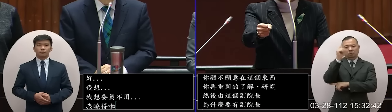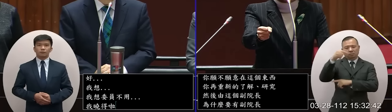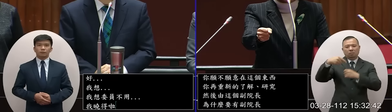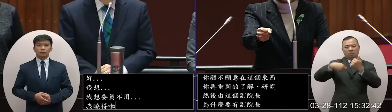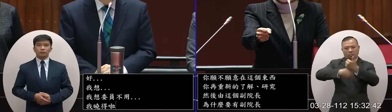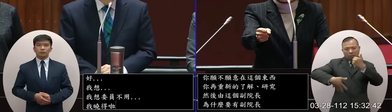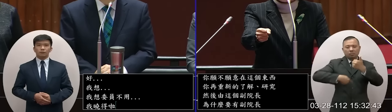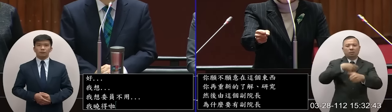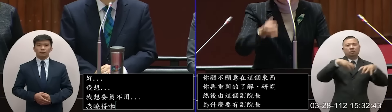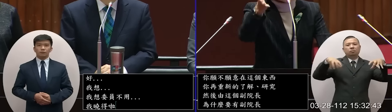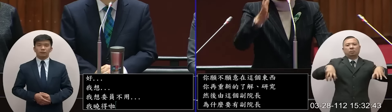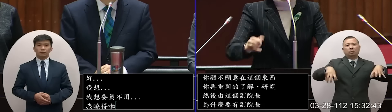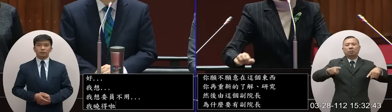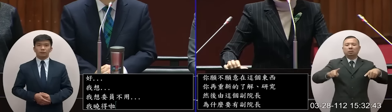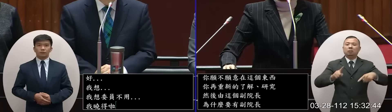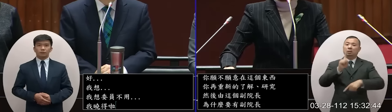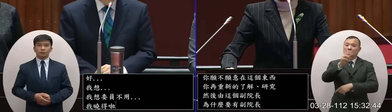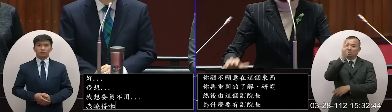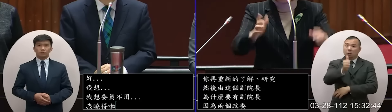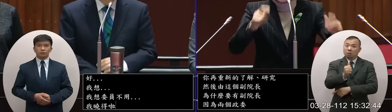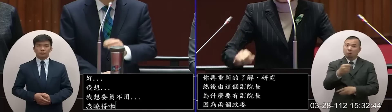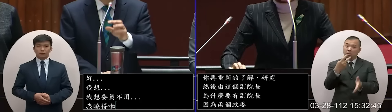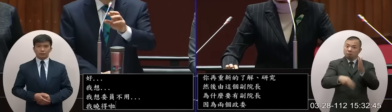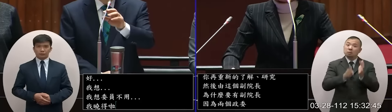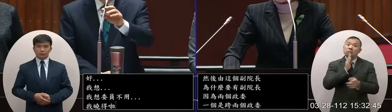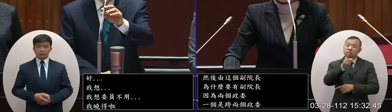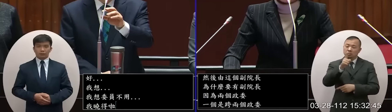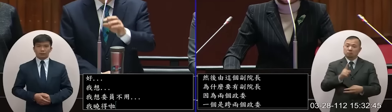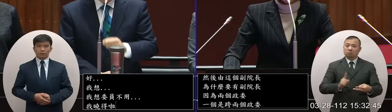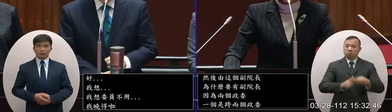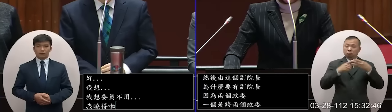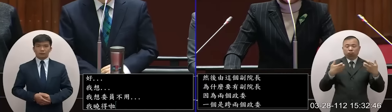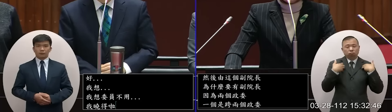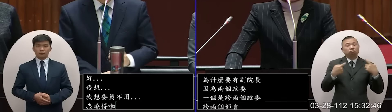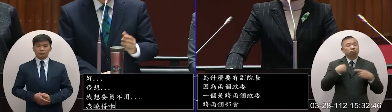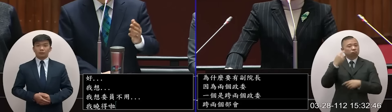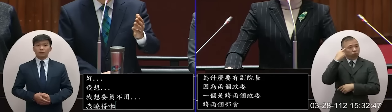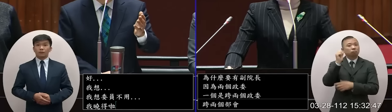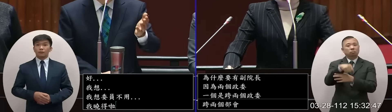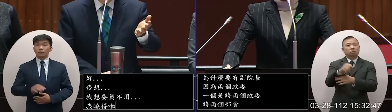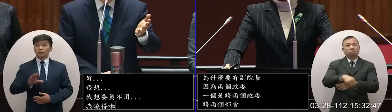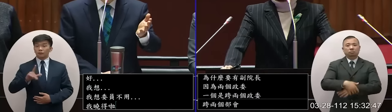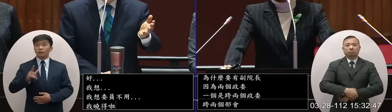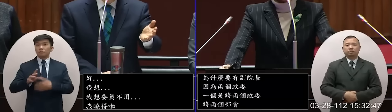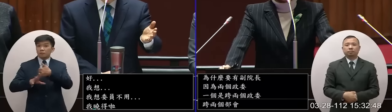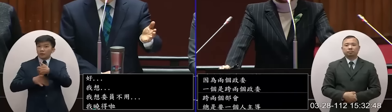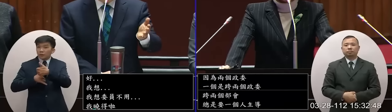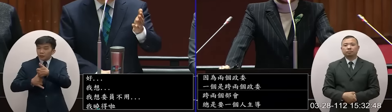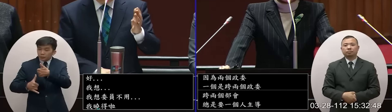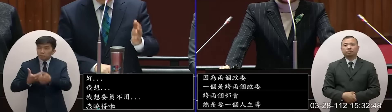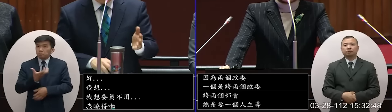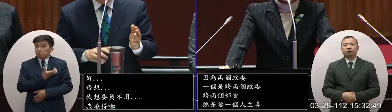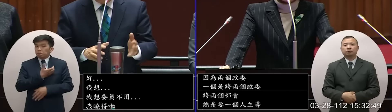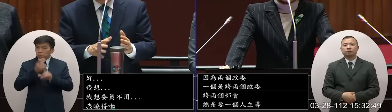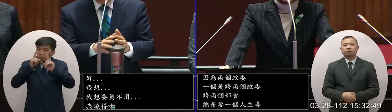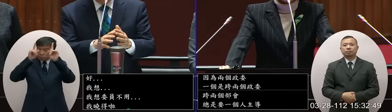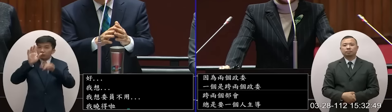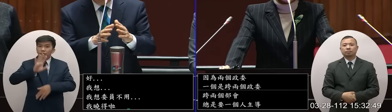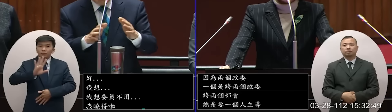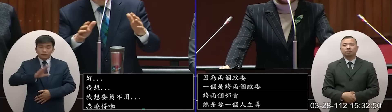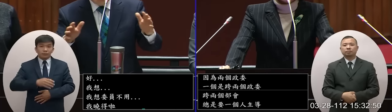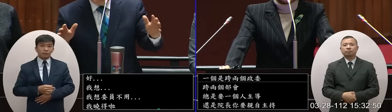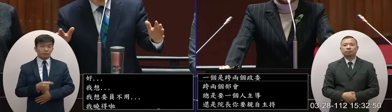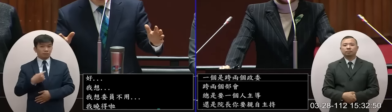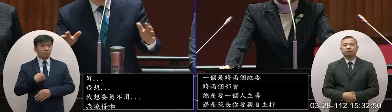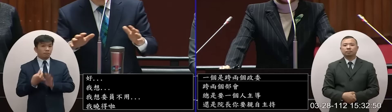人主导嘛。还是院长你要亲自主持，我也觉得很好啊。 哇，委员你不用生气了。我刚才讲过的就是说，我